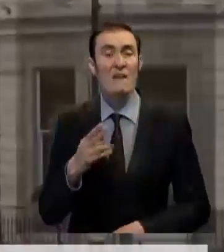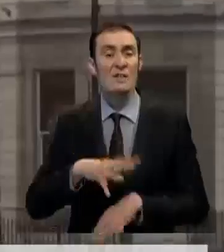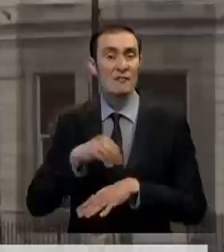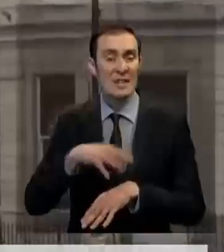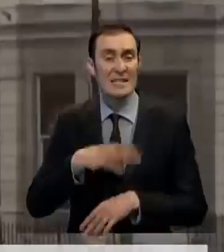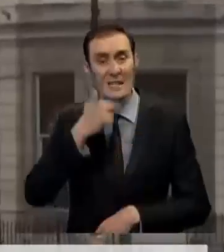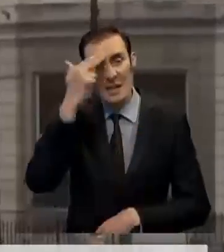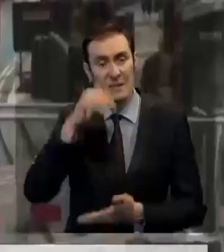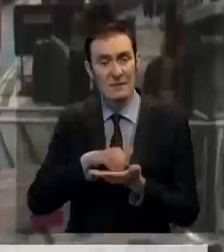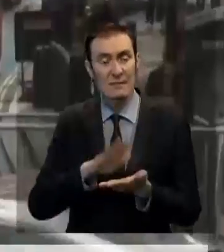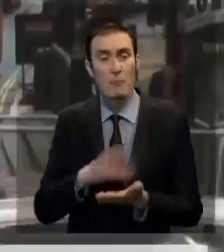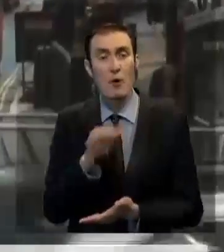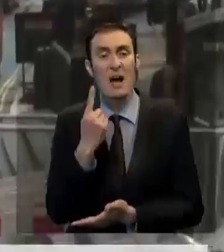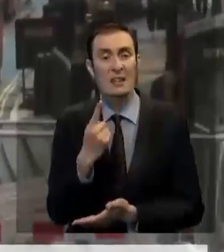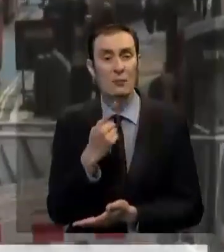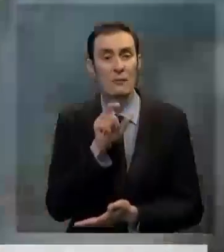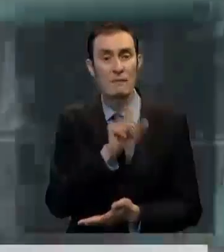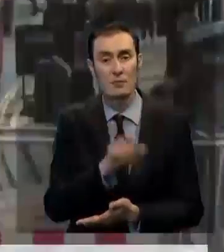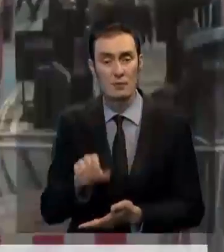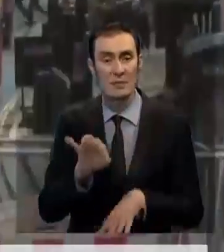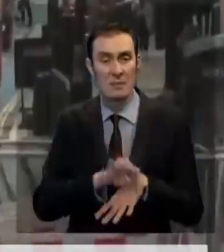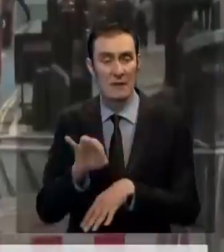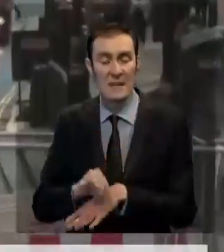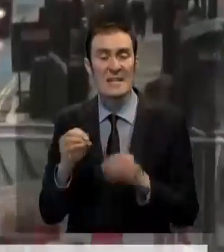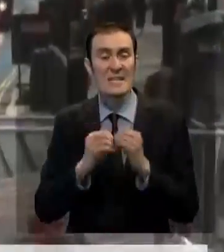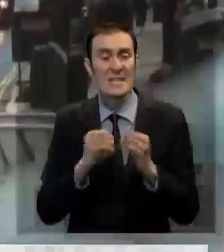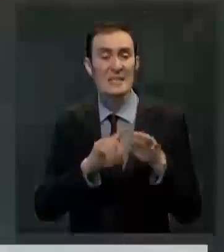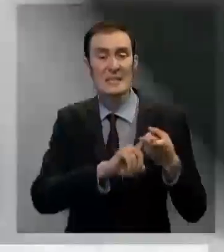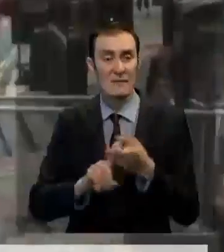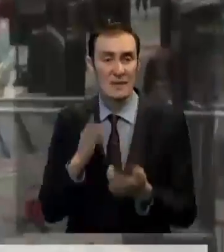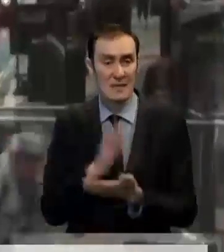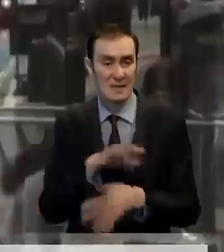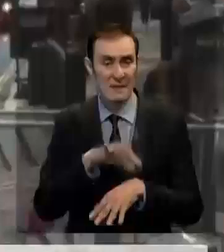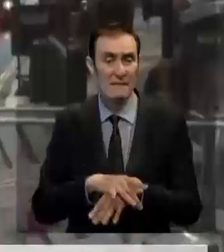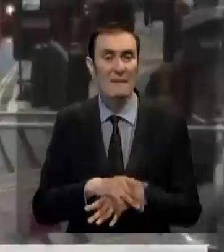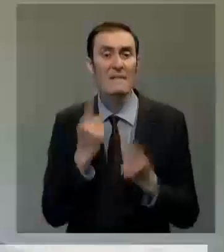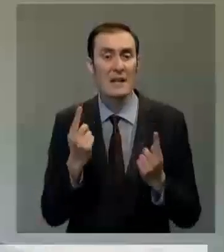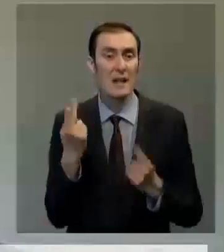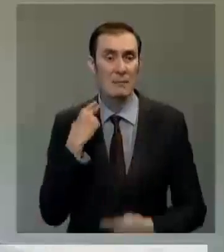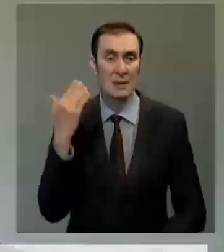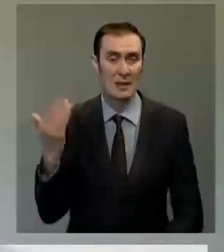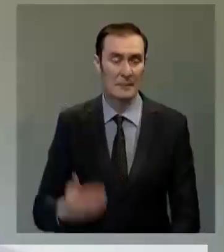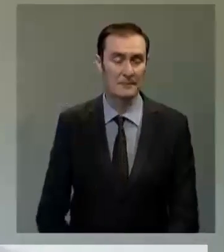Италии зарегистрировано по одному случаю болезни. Почти 10 заразившихся выявили в Великобритании.